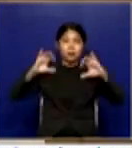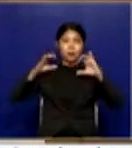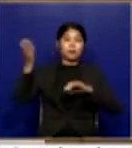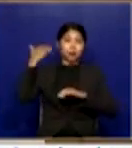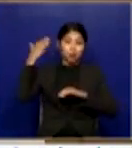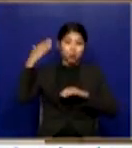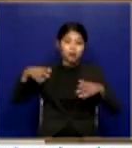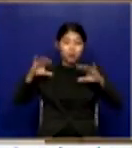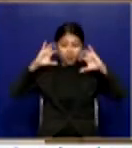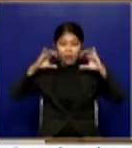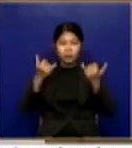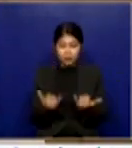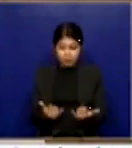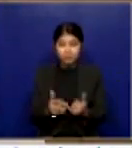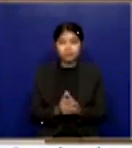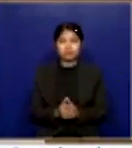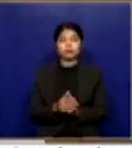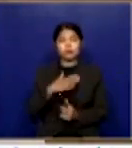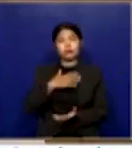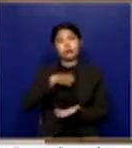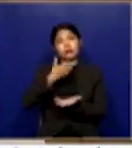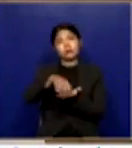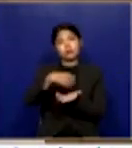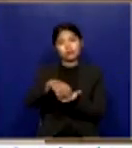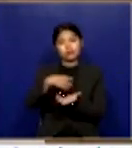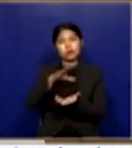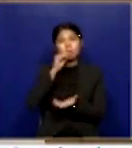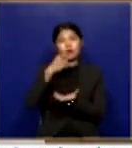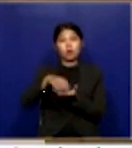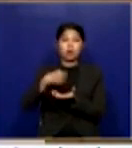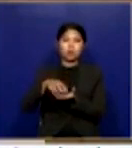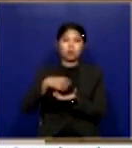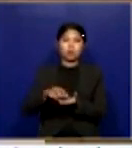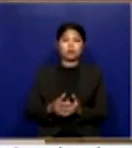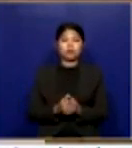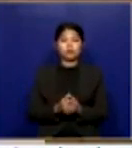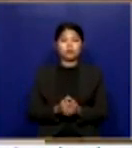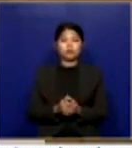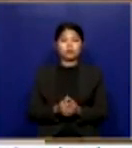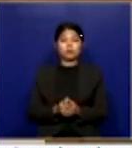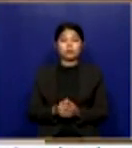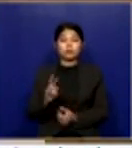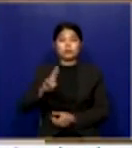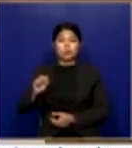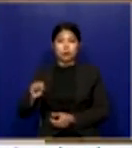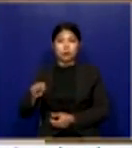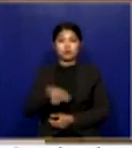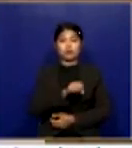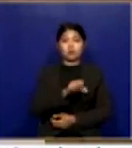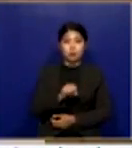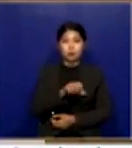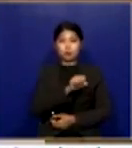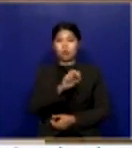ปัจจุบันนะครับสิ่งที่ผมจะกลับเรียนก็คือหลายอย่างที่ฟังในสภาร้อง